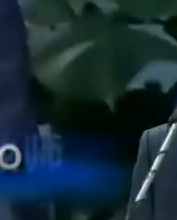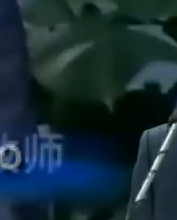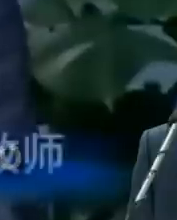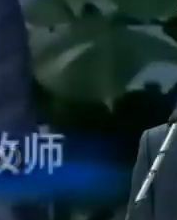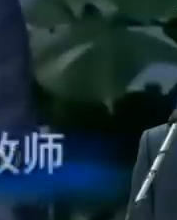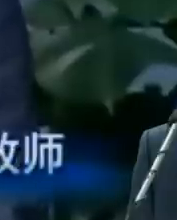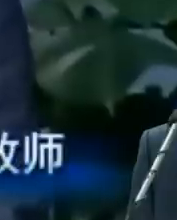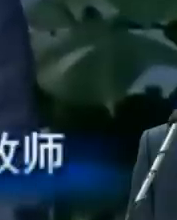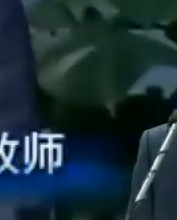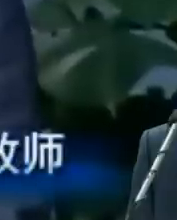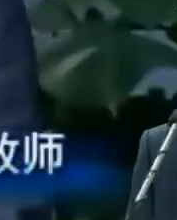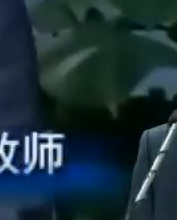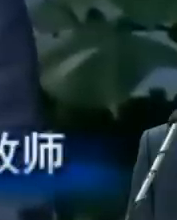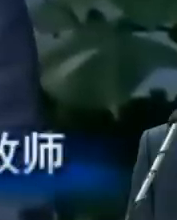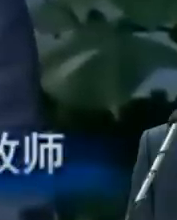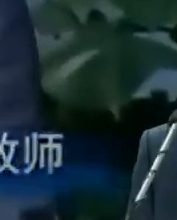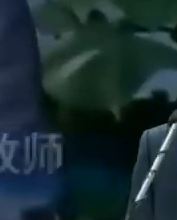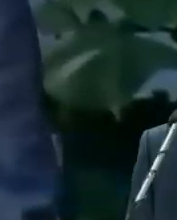예수님이 계심으로